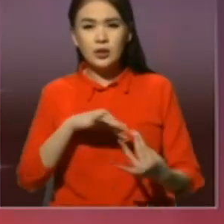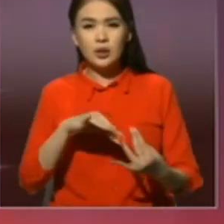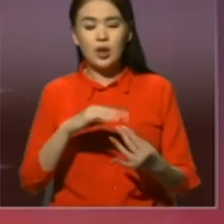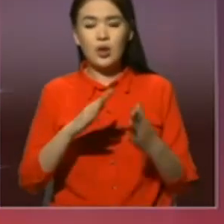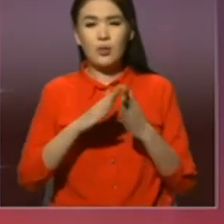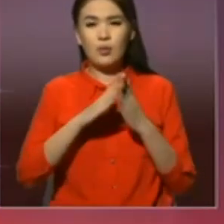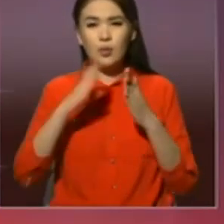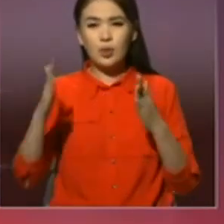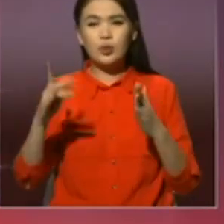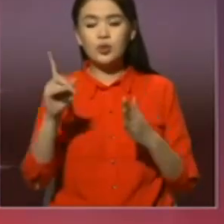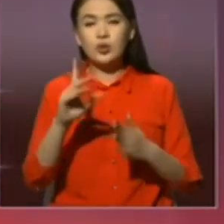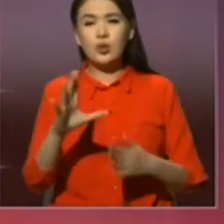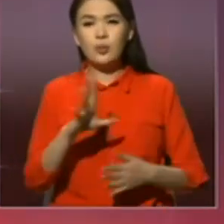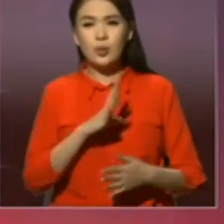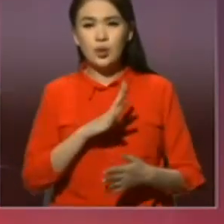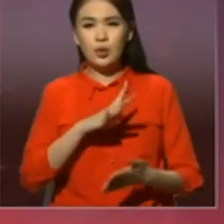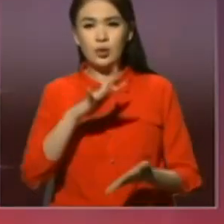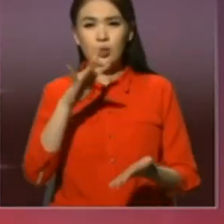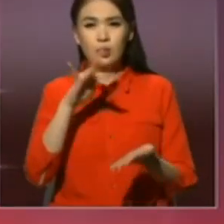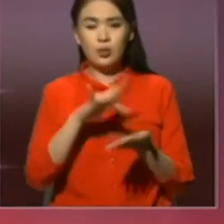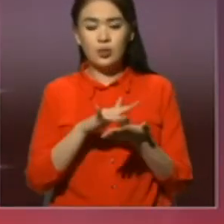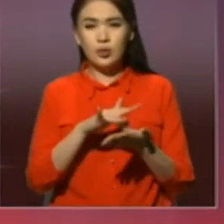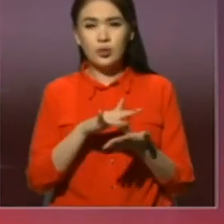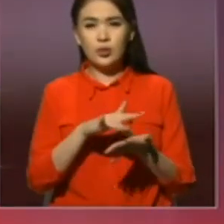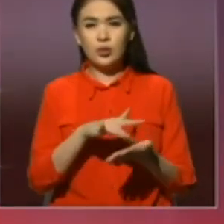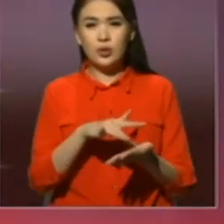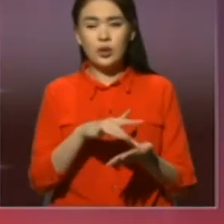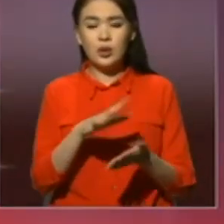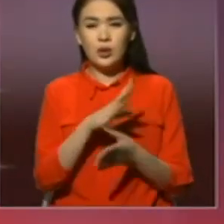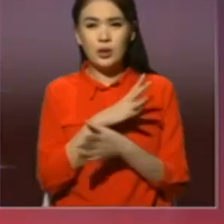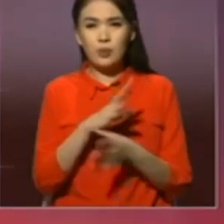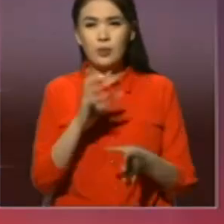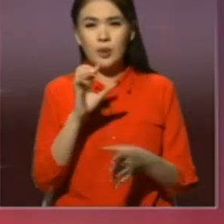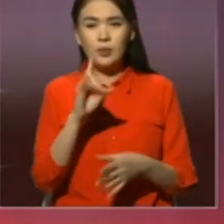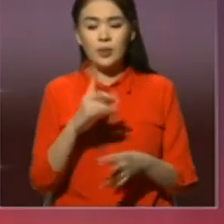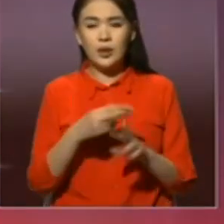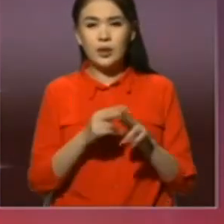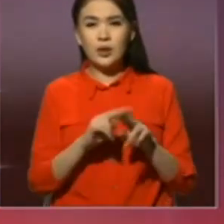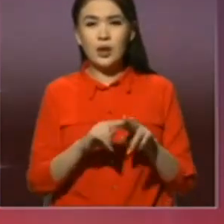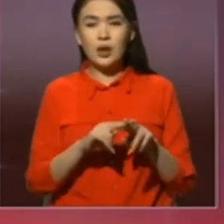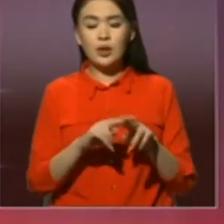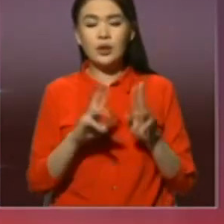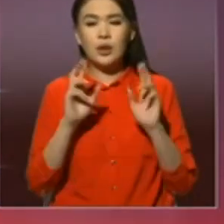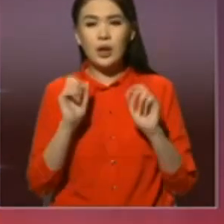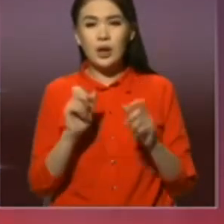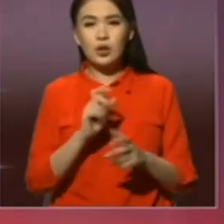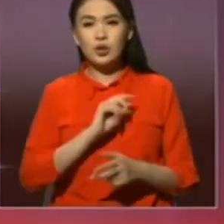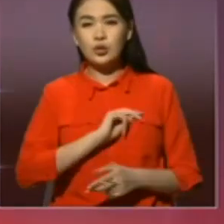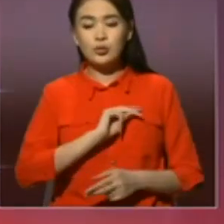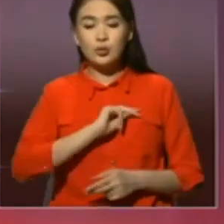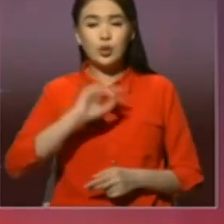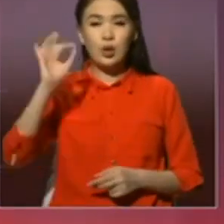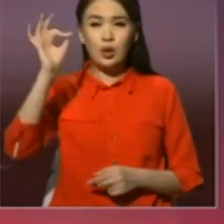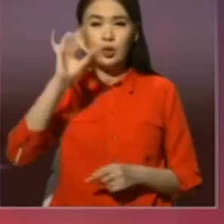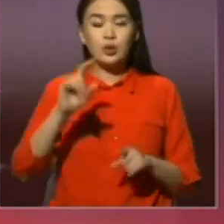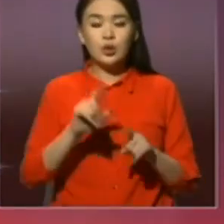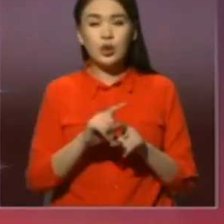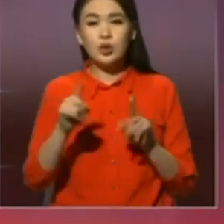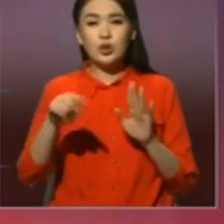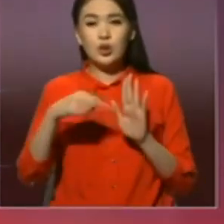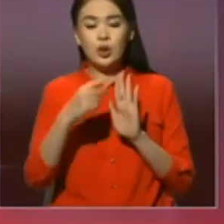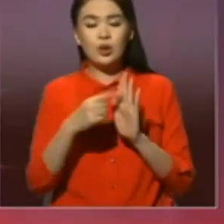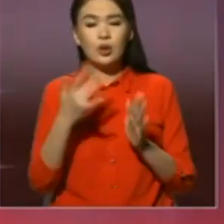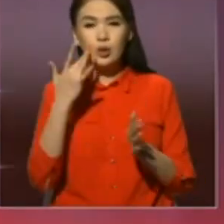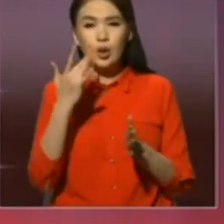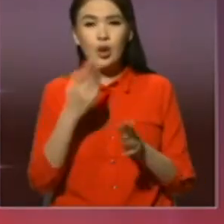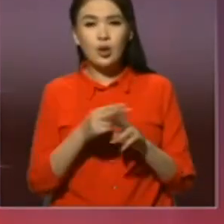асыратын шаралардың қақ ортасында жүрер ме едім? Жоқ болмаса, қызметімді өсірер ме едім деген сұрақтарға жауап бергенде, әрине,